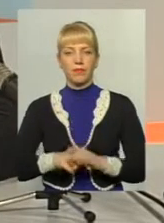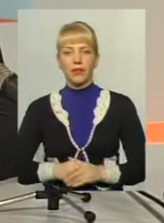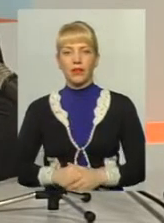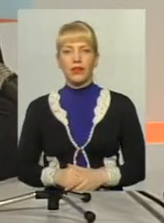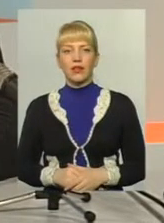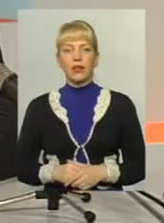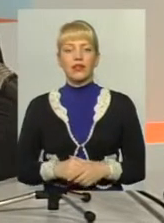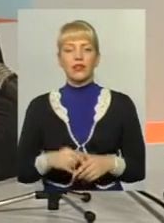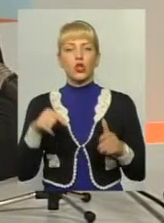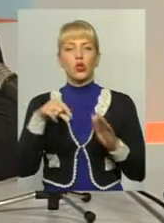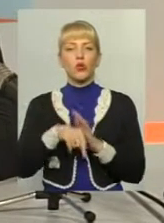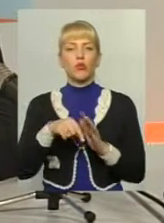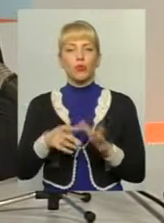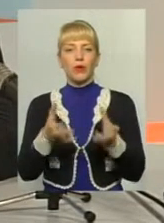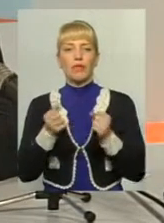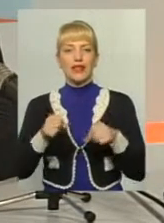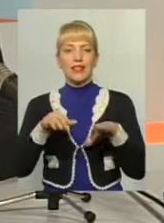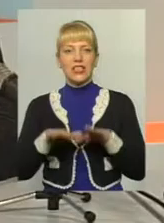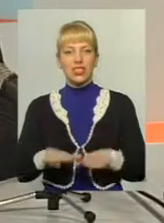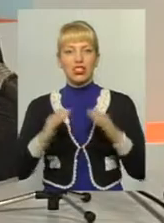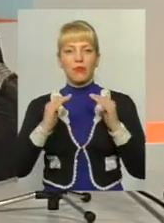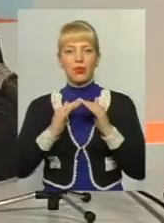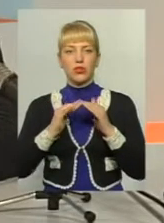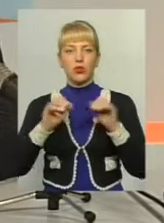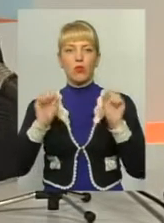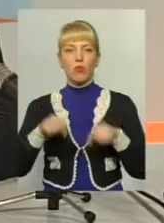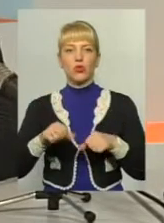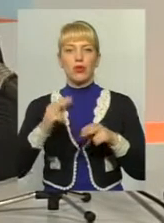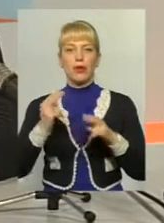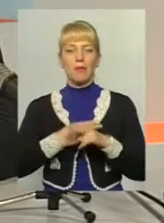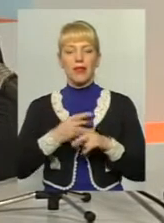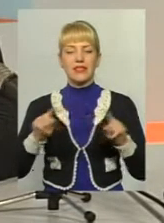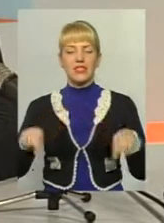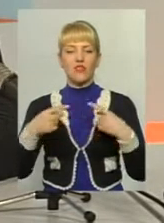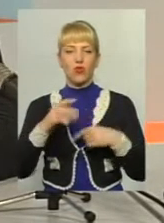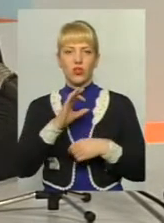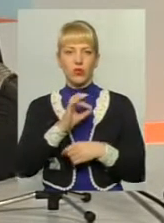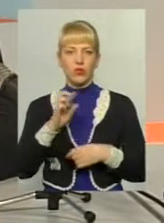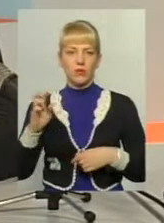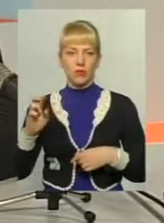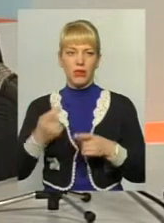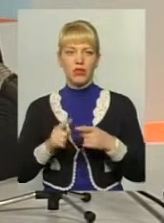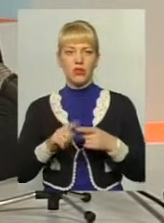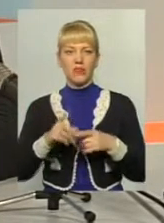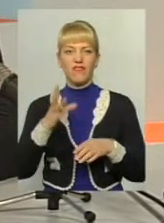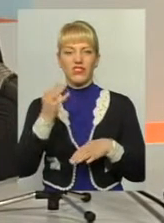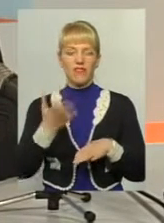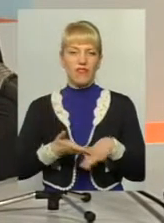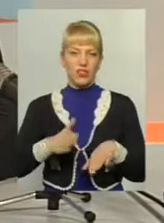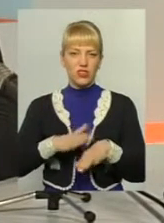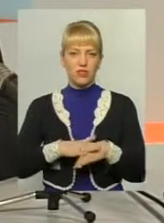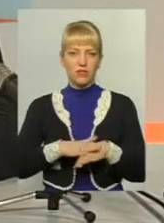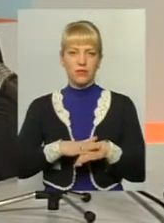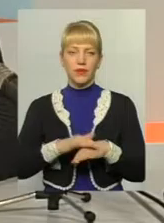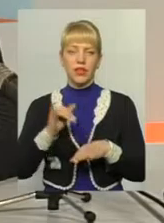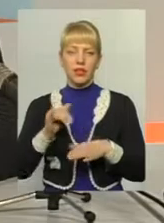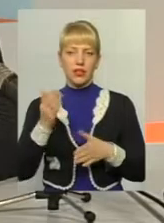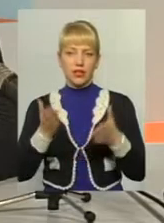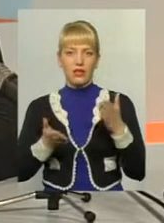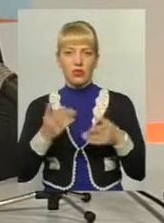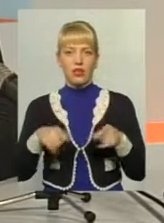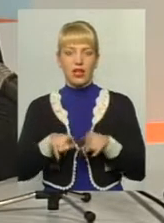про особливості здійснення права власності в квартирних будинках, він стосується не тільки що ОСББ, він стосується взагалі всіх будинків.